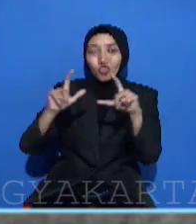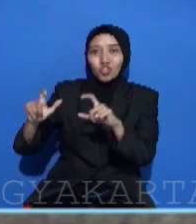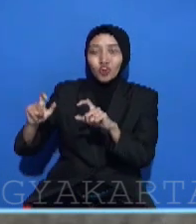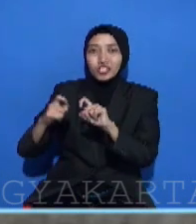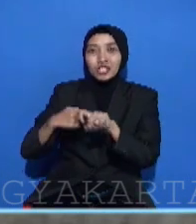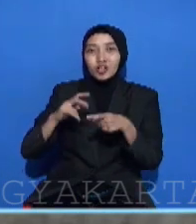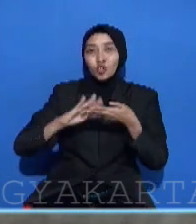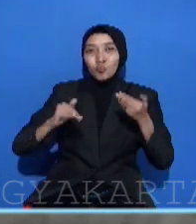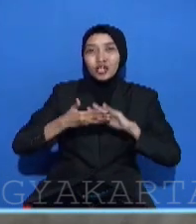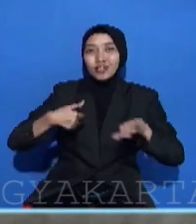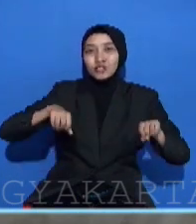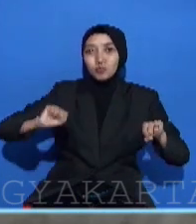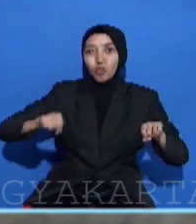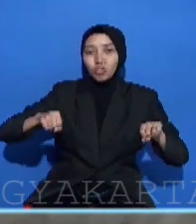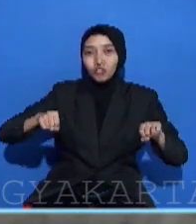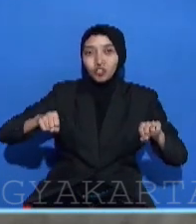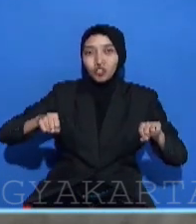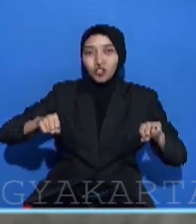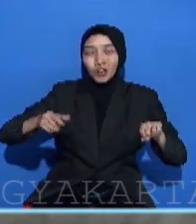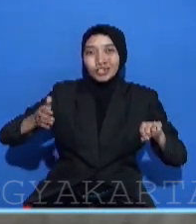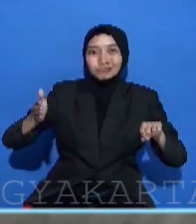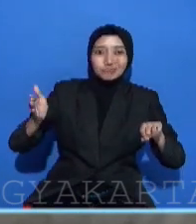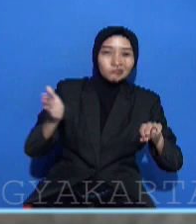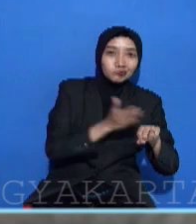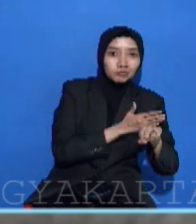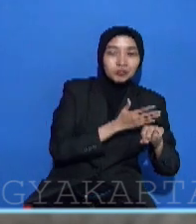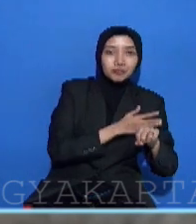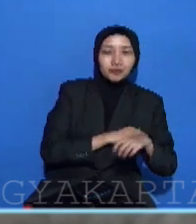komunitas kendaraan itu yang lama